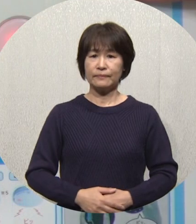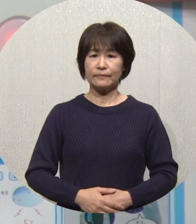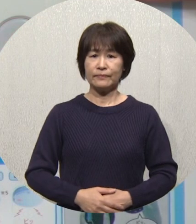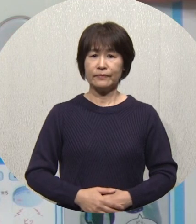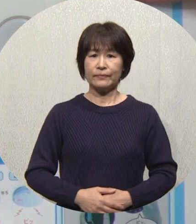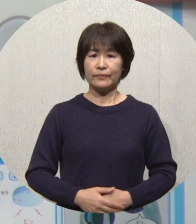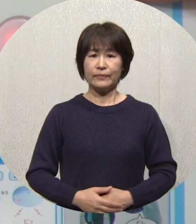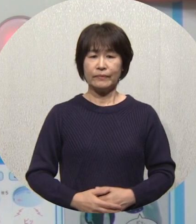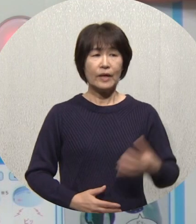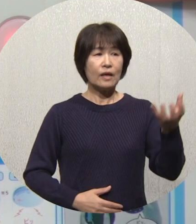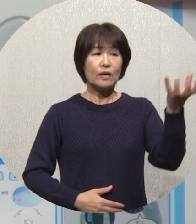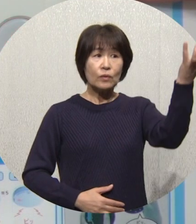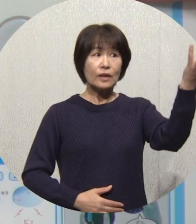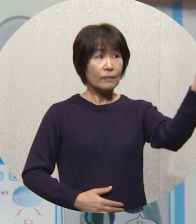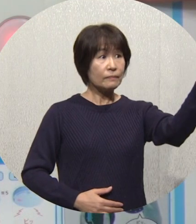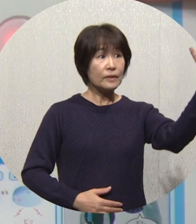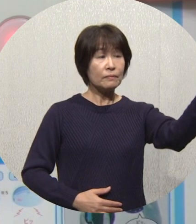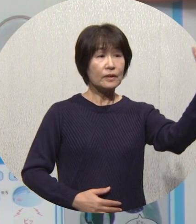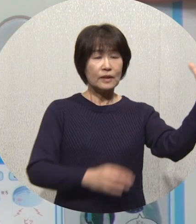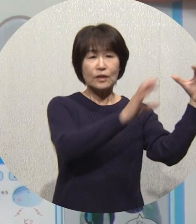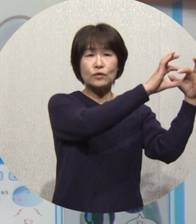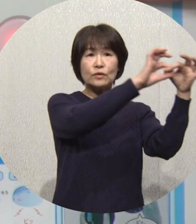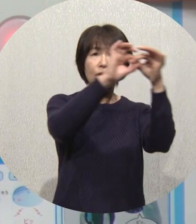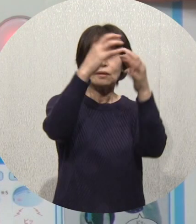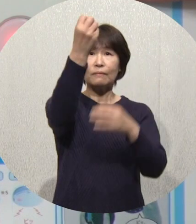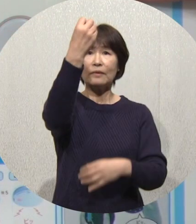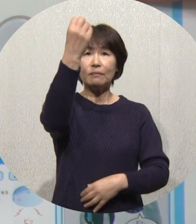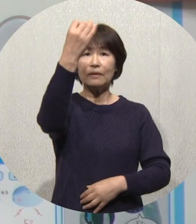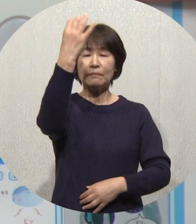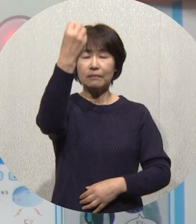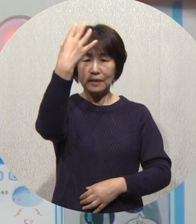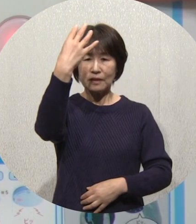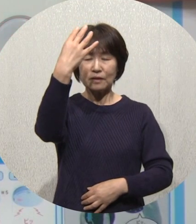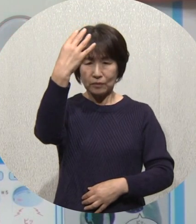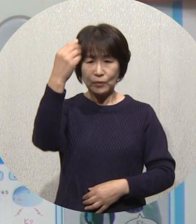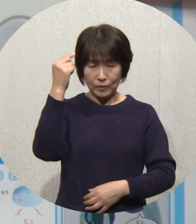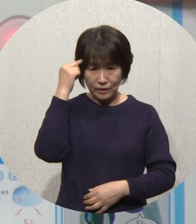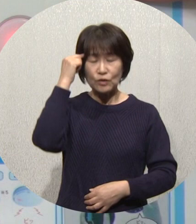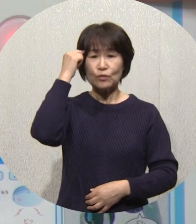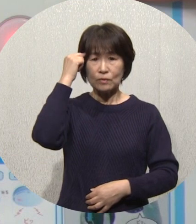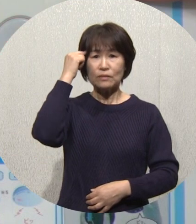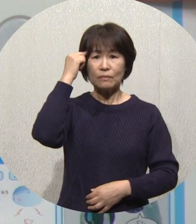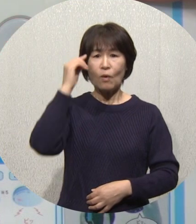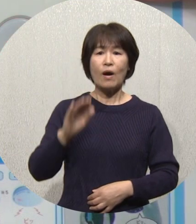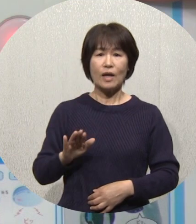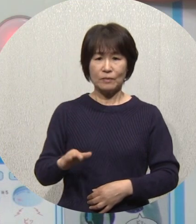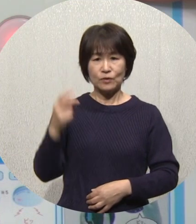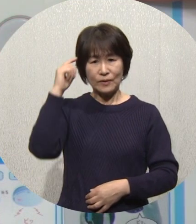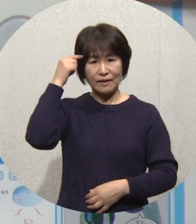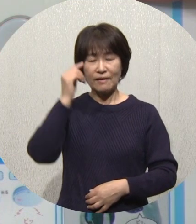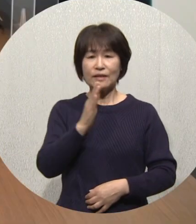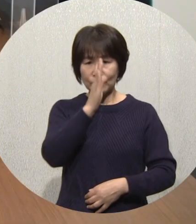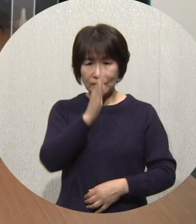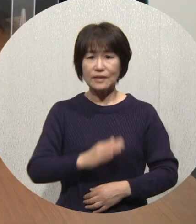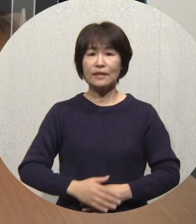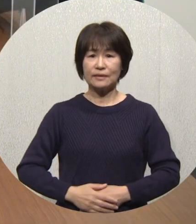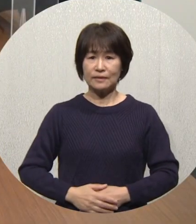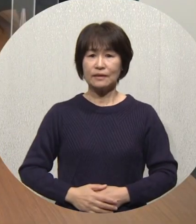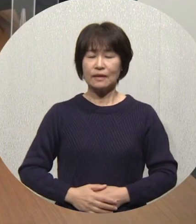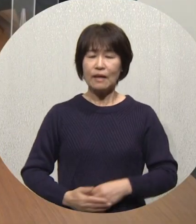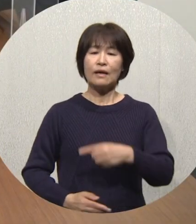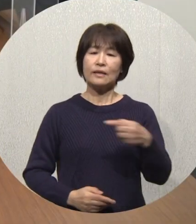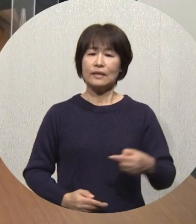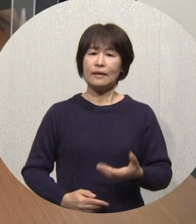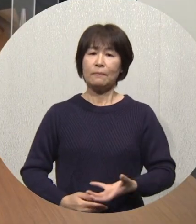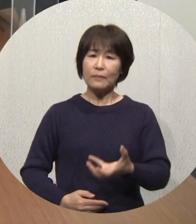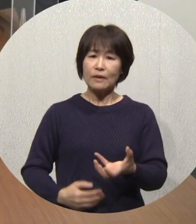。 このようにですね、別の場所の感知器が受信しても他の部屋のやつが鳴るようなものもありますので、ご検討ください。 じゃあ1